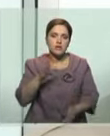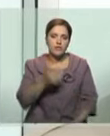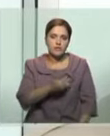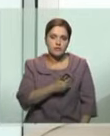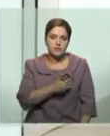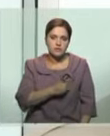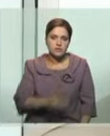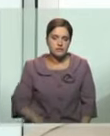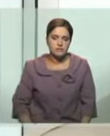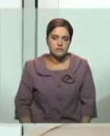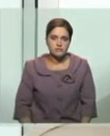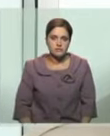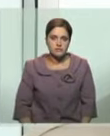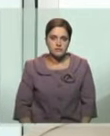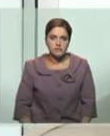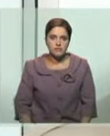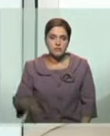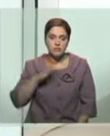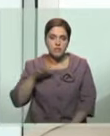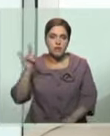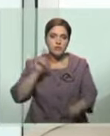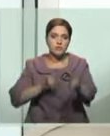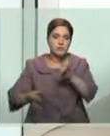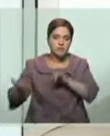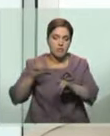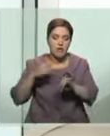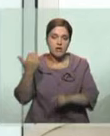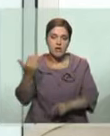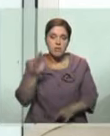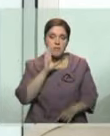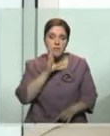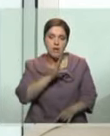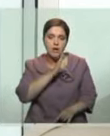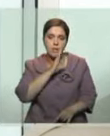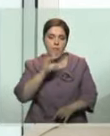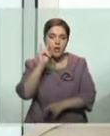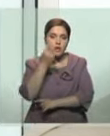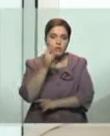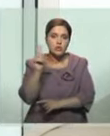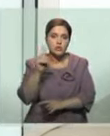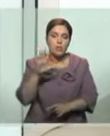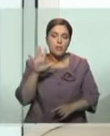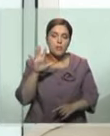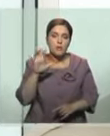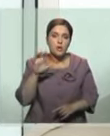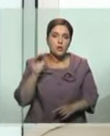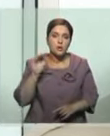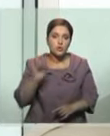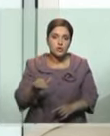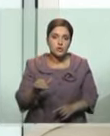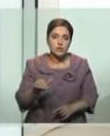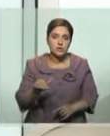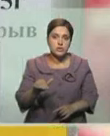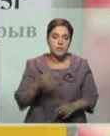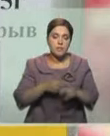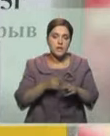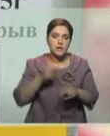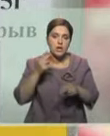мы переубеждали маму ребенка о том, что данная сумма, которая была озвучена, данная сумма это не